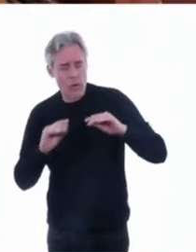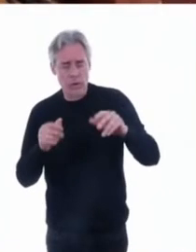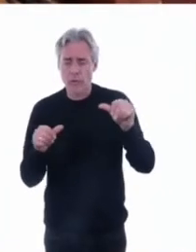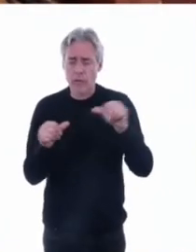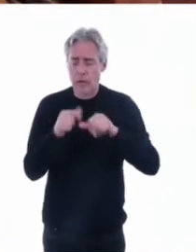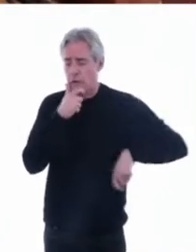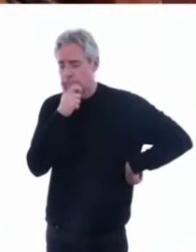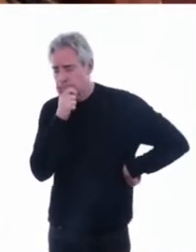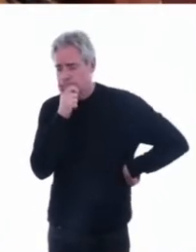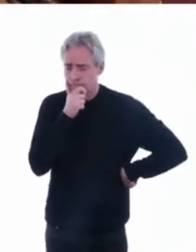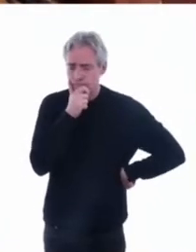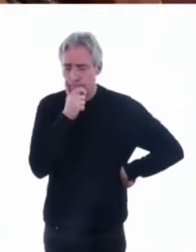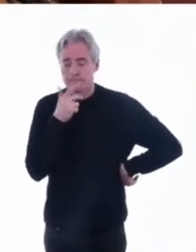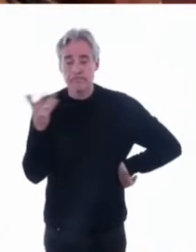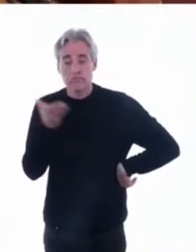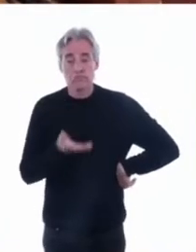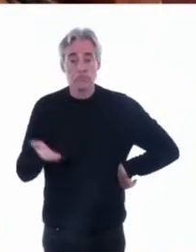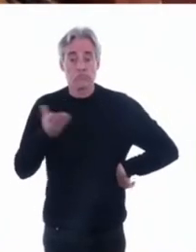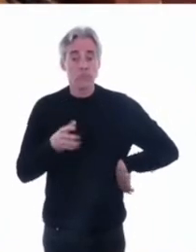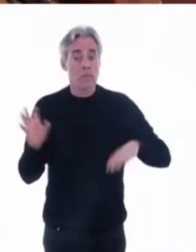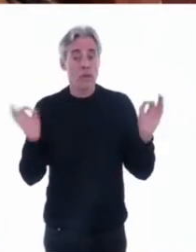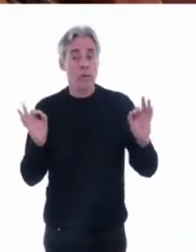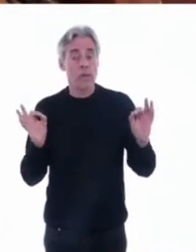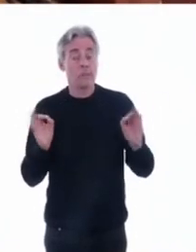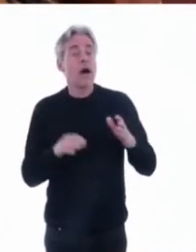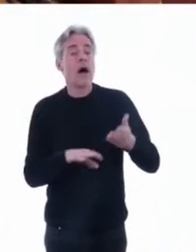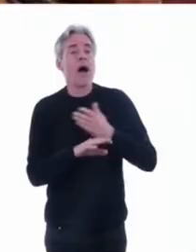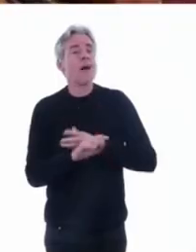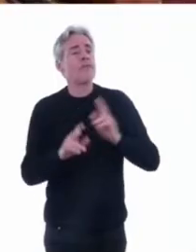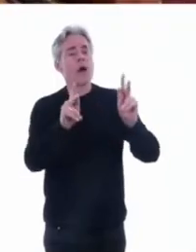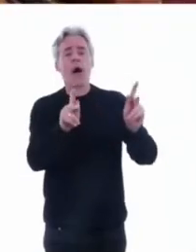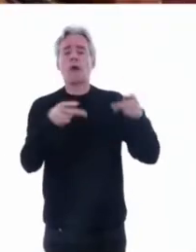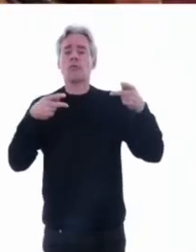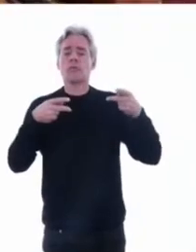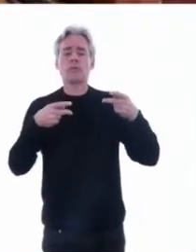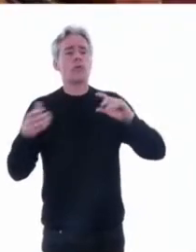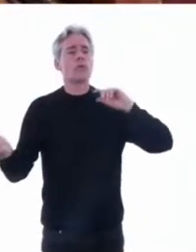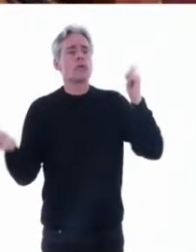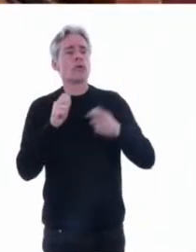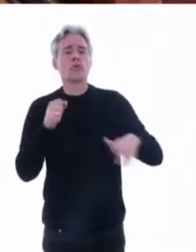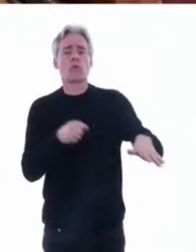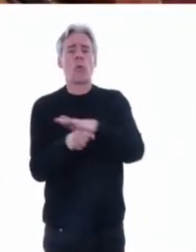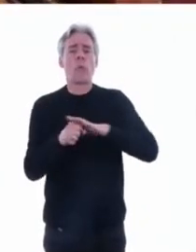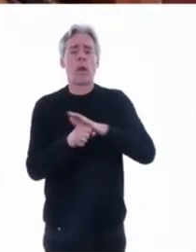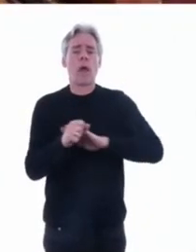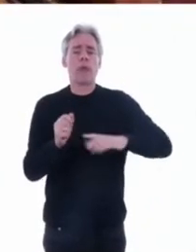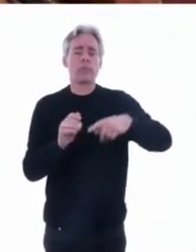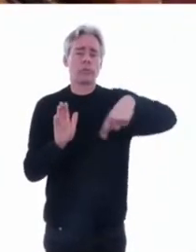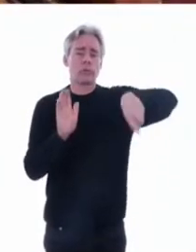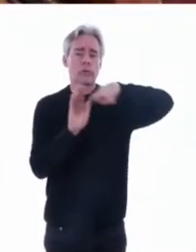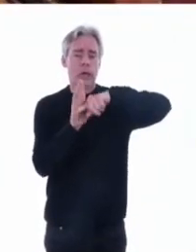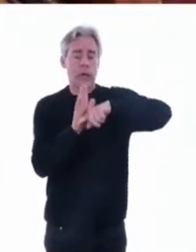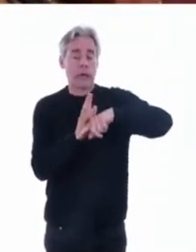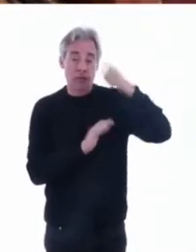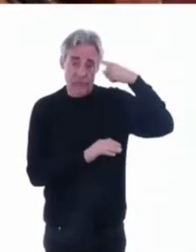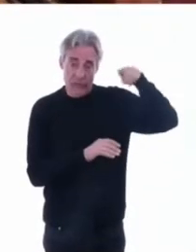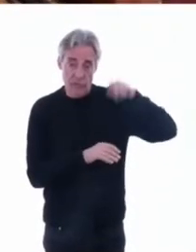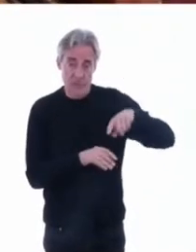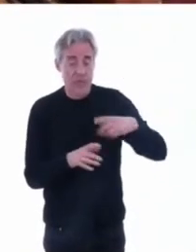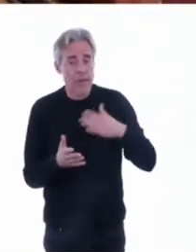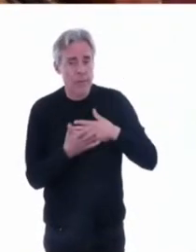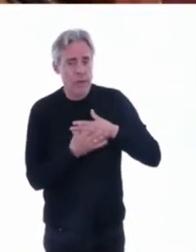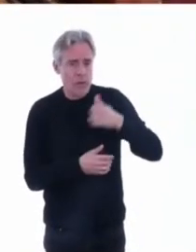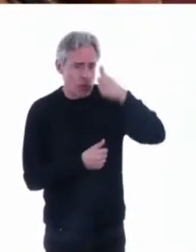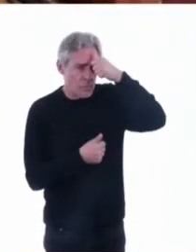alors même que vous nous annonciez un changement total de paradigme. J'ai en mémoire cette